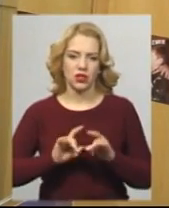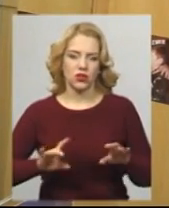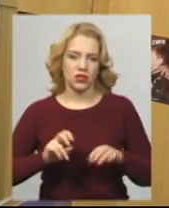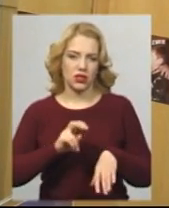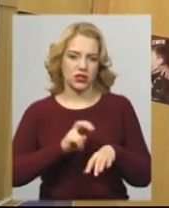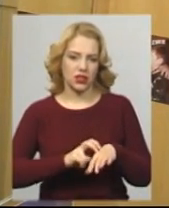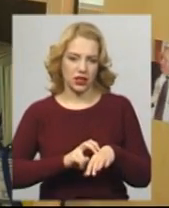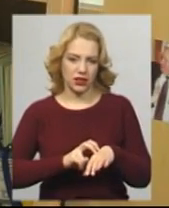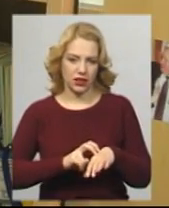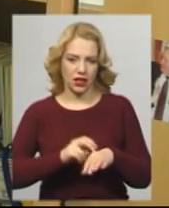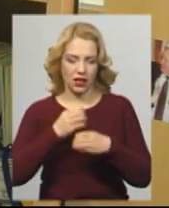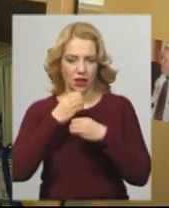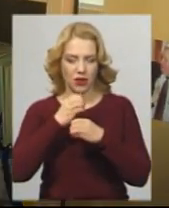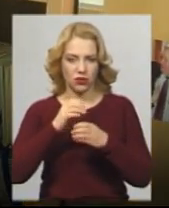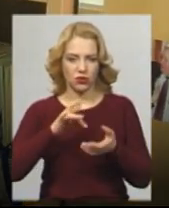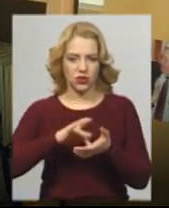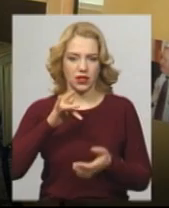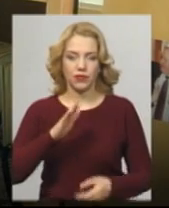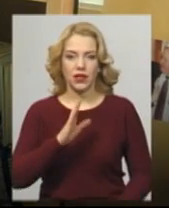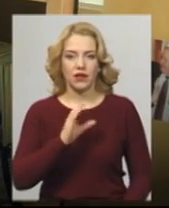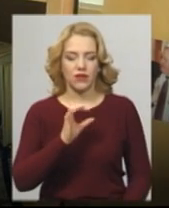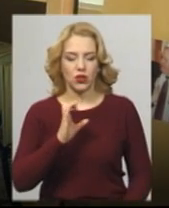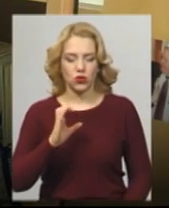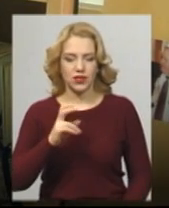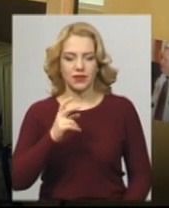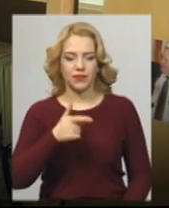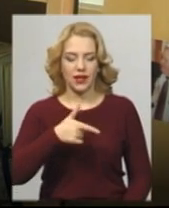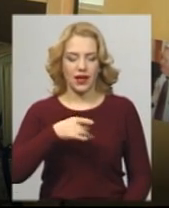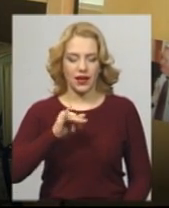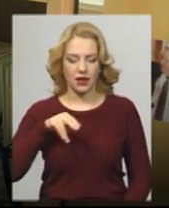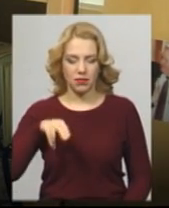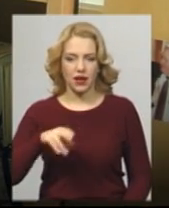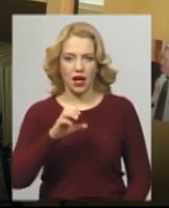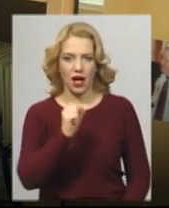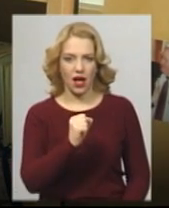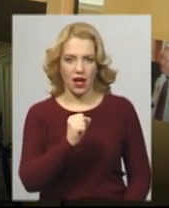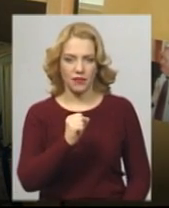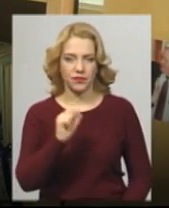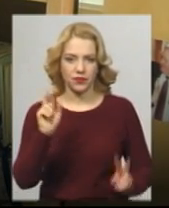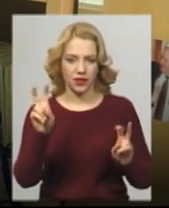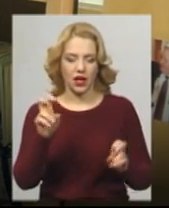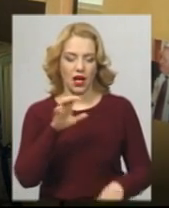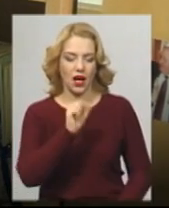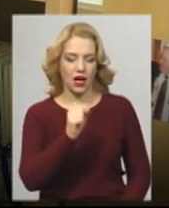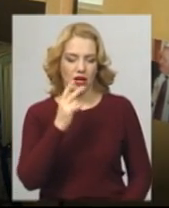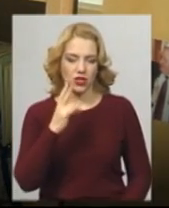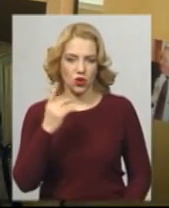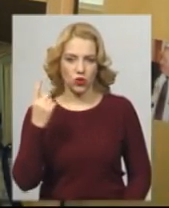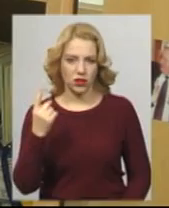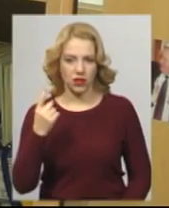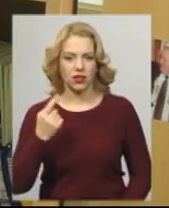центру Лариса Калінер. Вірус грипу типу А, аж один, циркулює зараз